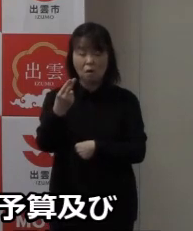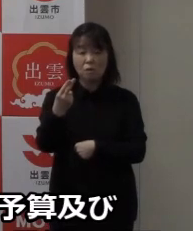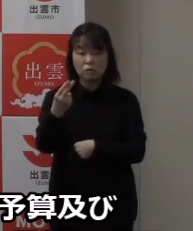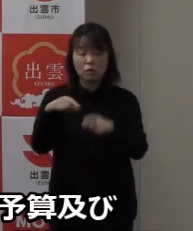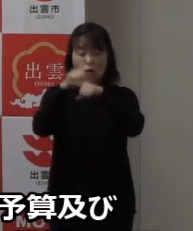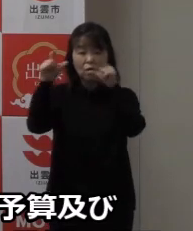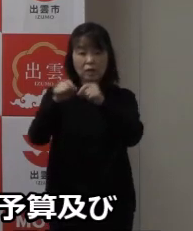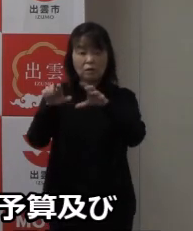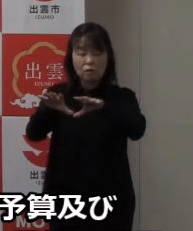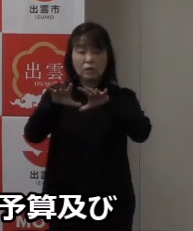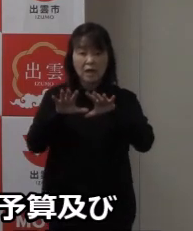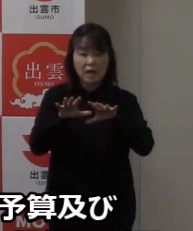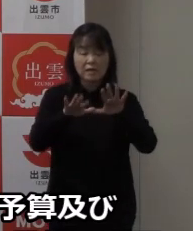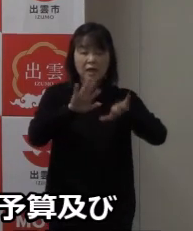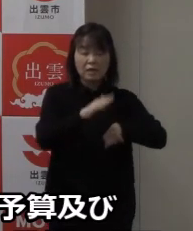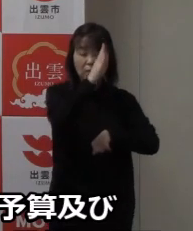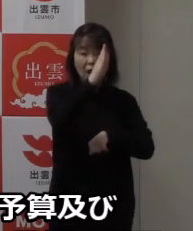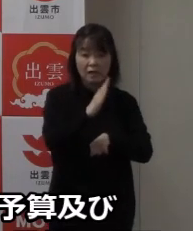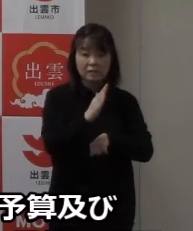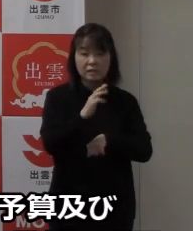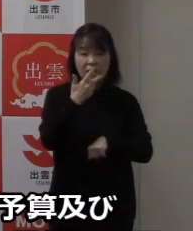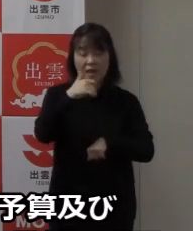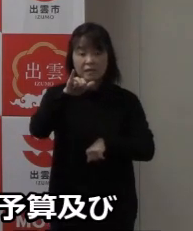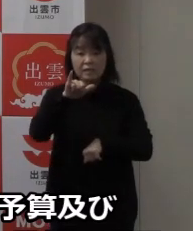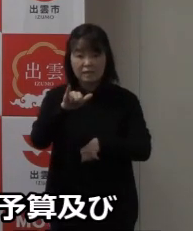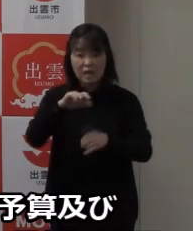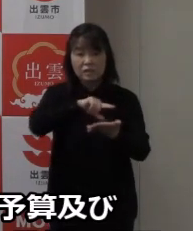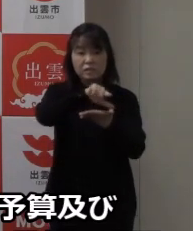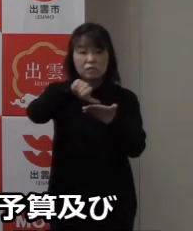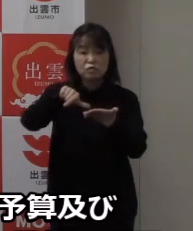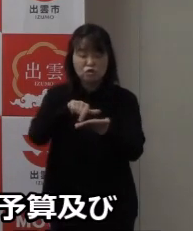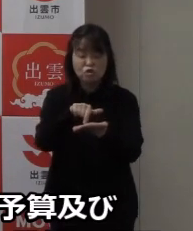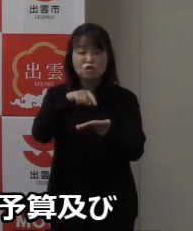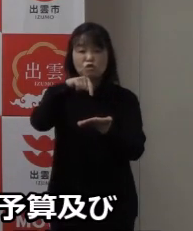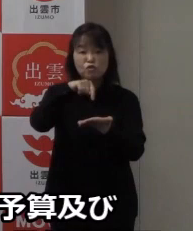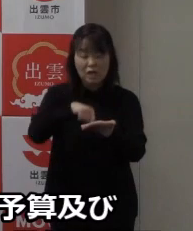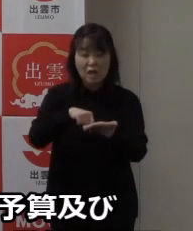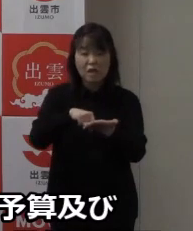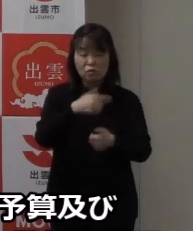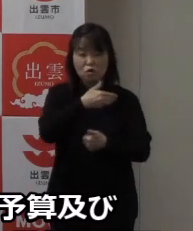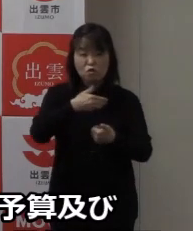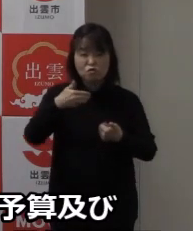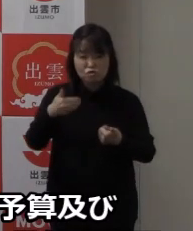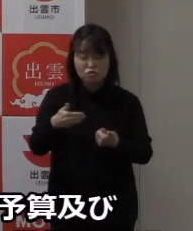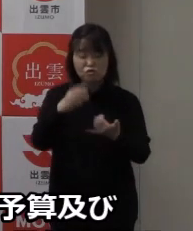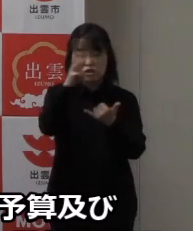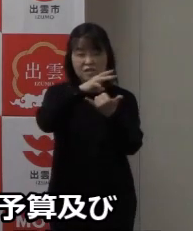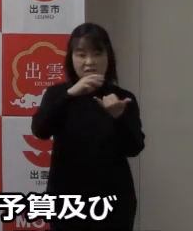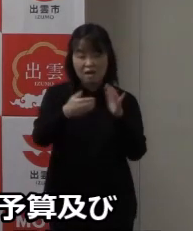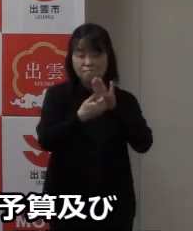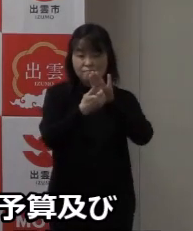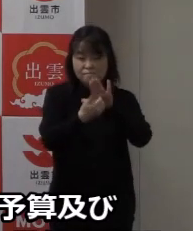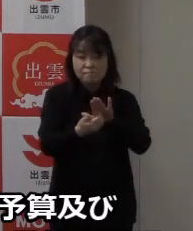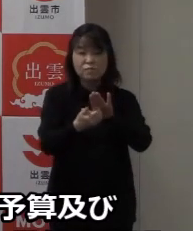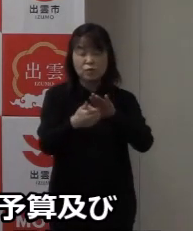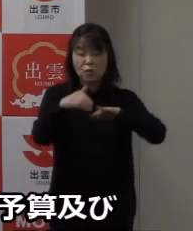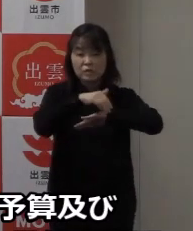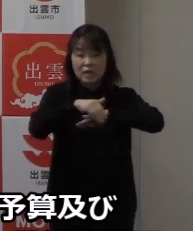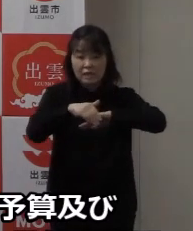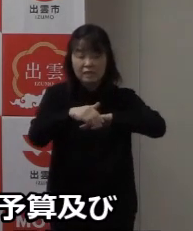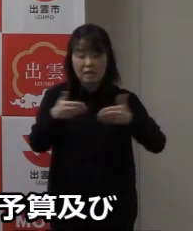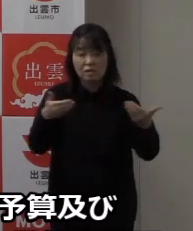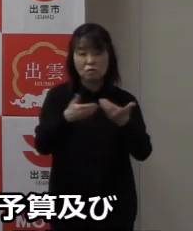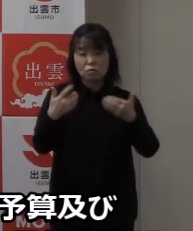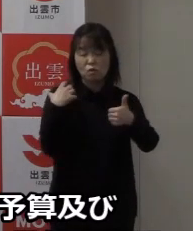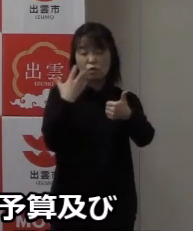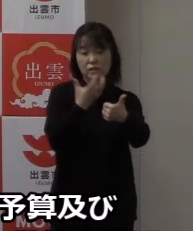踏まえてですね、いまいち円谷地区の内水対策につきまして詳細な設計業務を委託したいと考えているところで